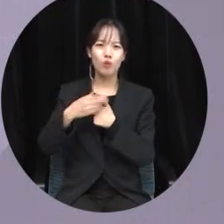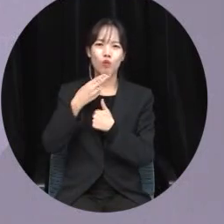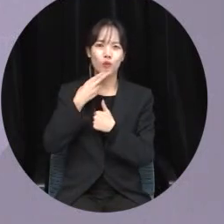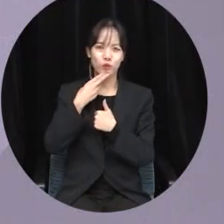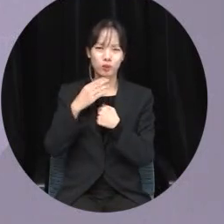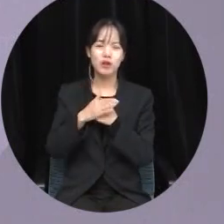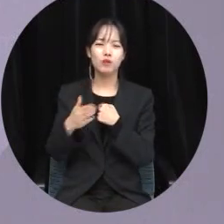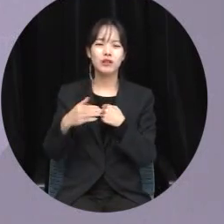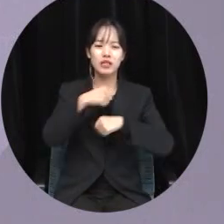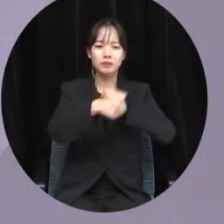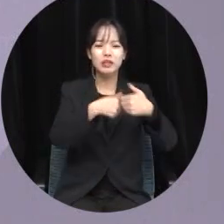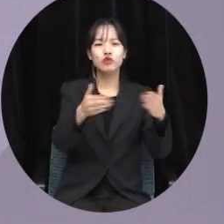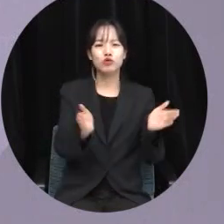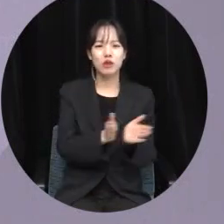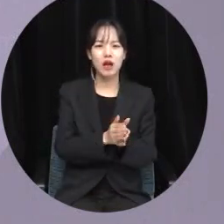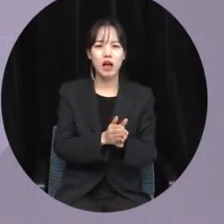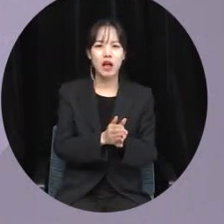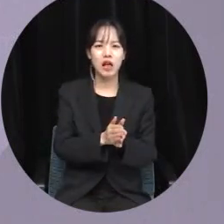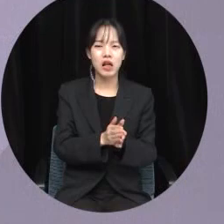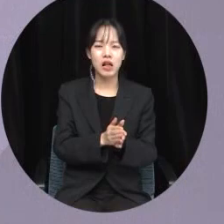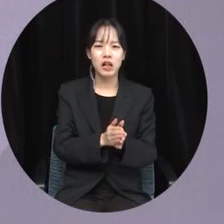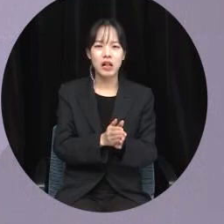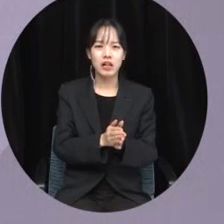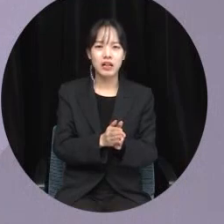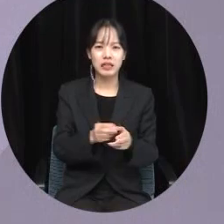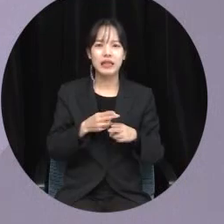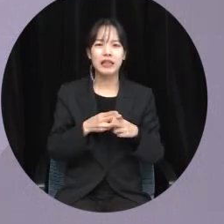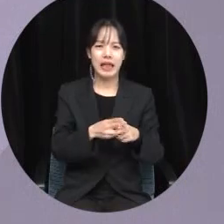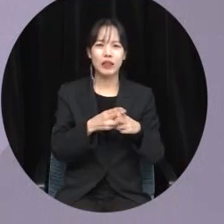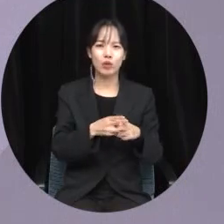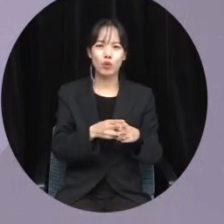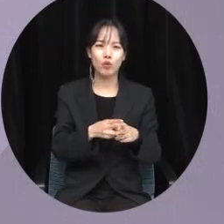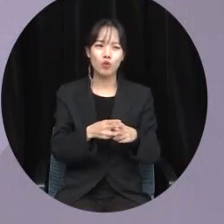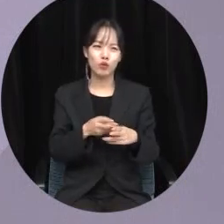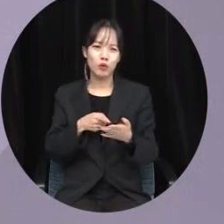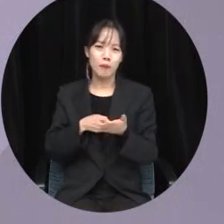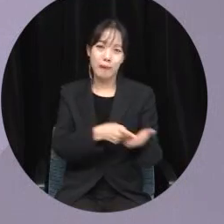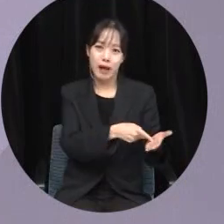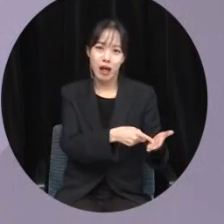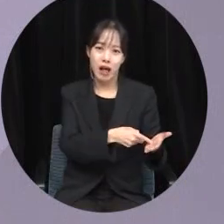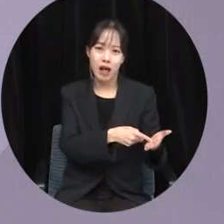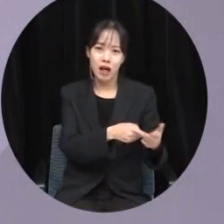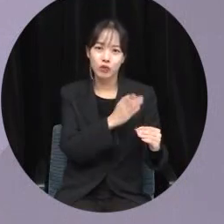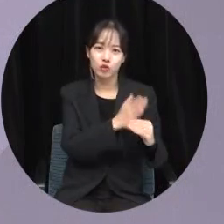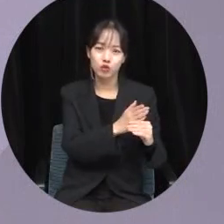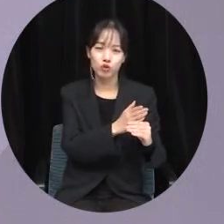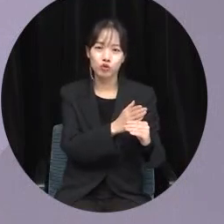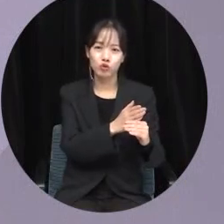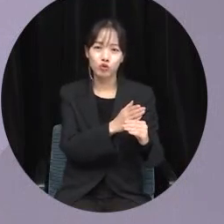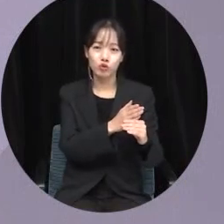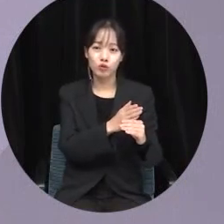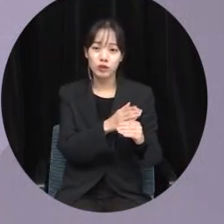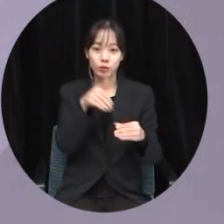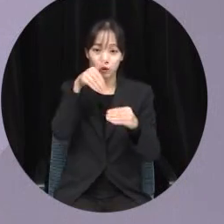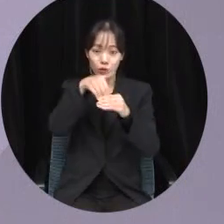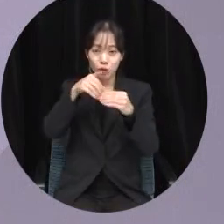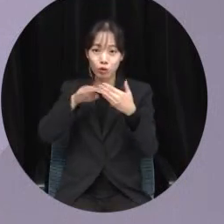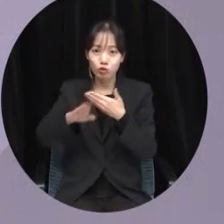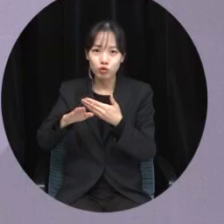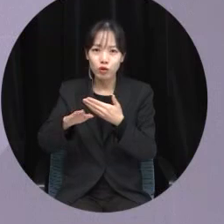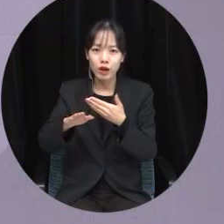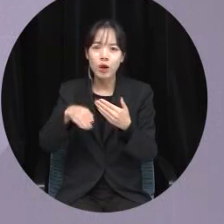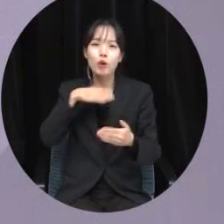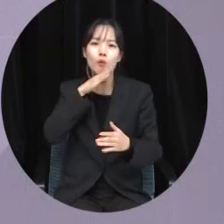본회의에 상정돼 있습니다. 이게 이번 총선이 끝나고 나면 있을 본회의를 통해서 반드시